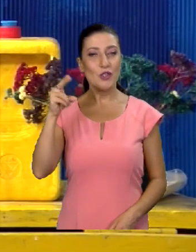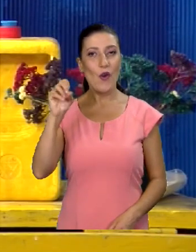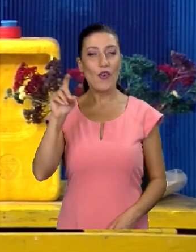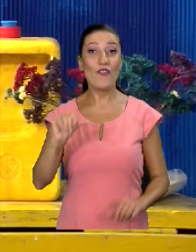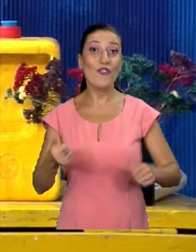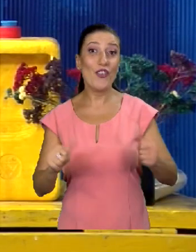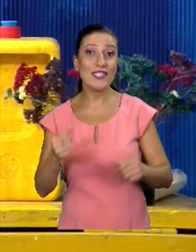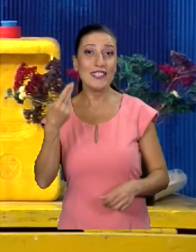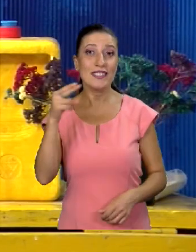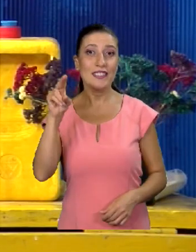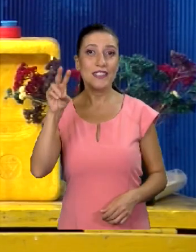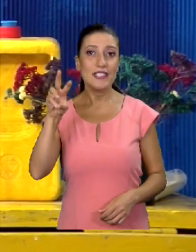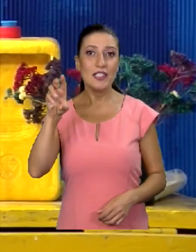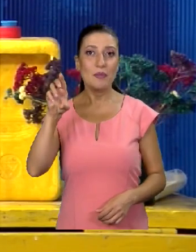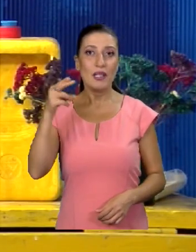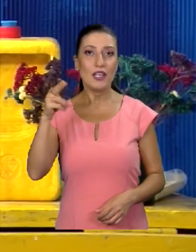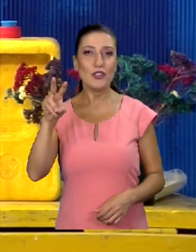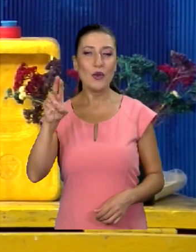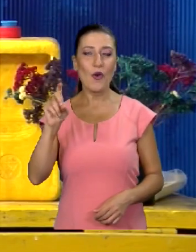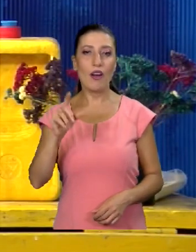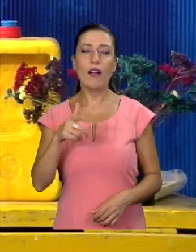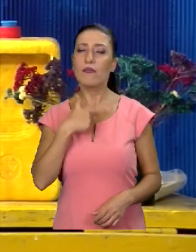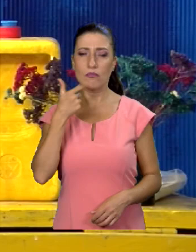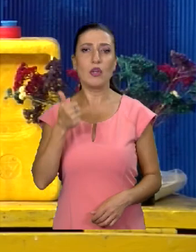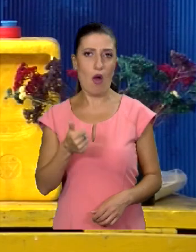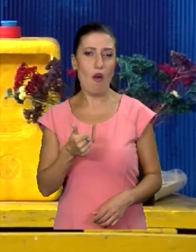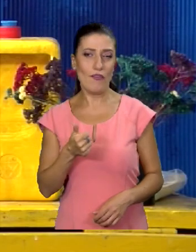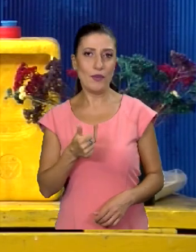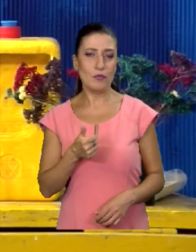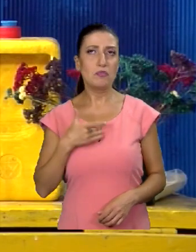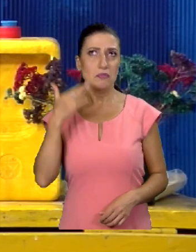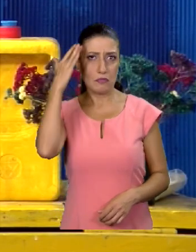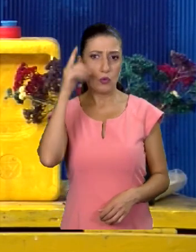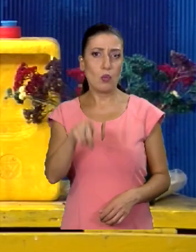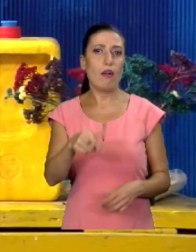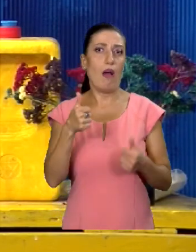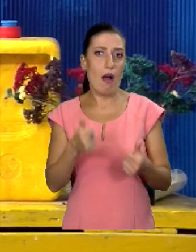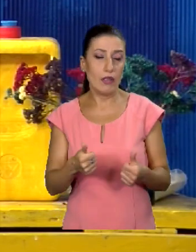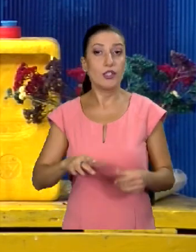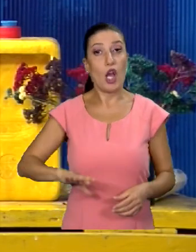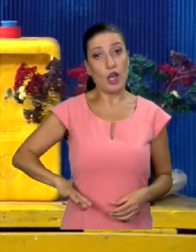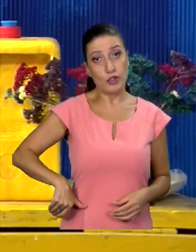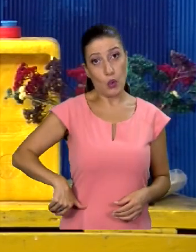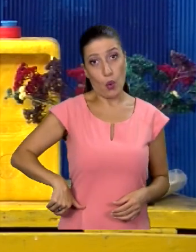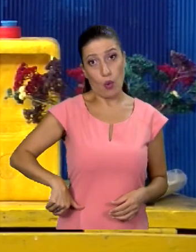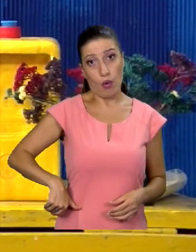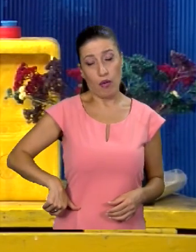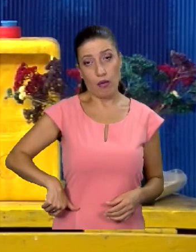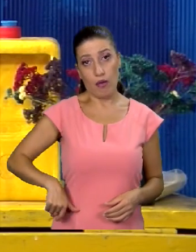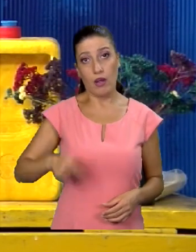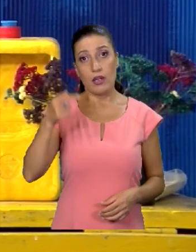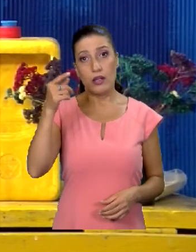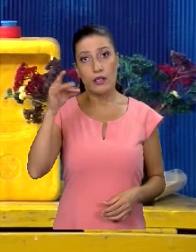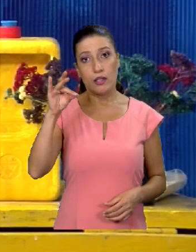Ո՞նց ես դմբլդոխ պատկերացրու լավ եմ մոխ պատկերացրեցի որ լավ ես հետո Քրիս